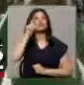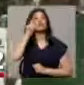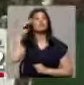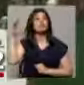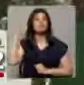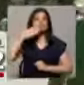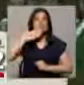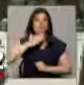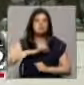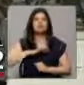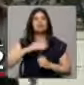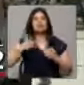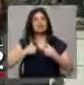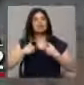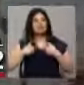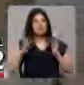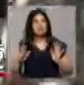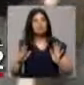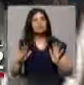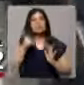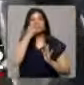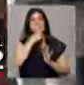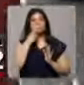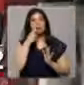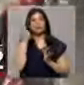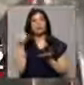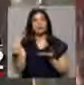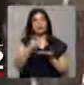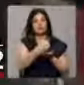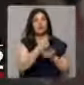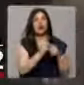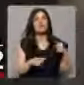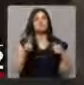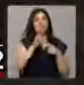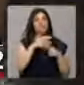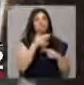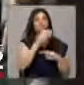O setor está a contrariar a recessão. Em maio, as receitas aumentaram 17%.